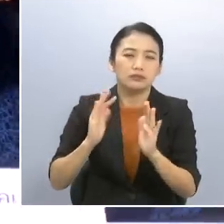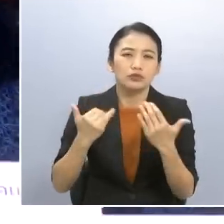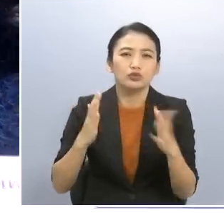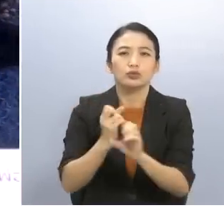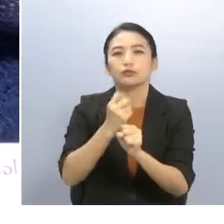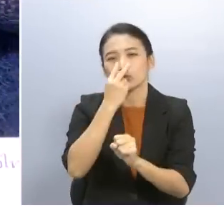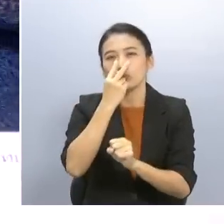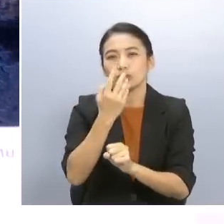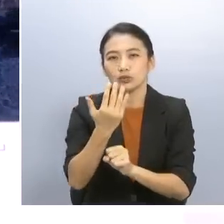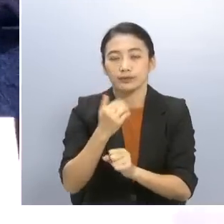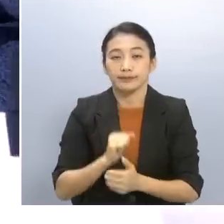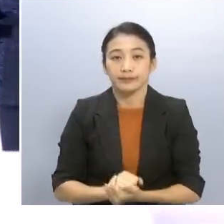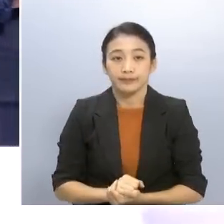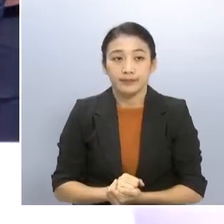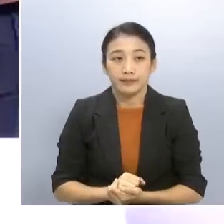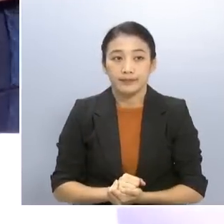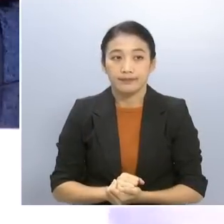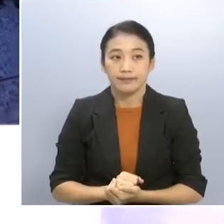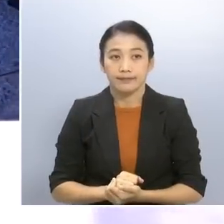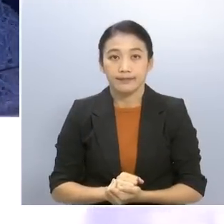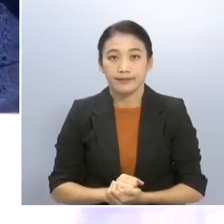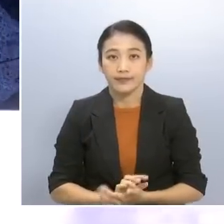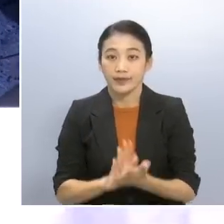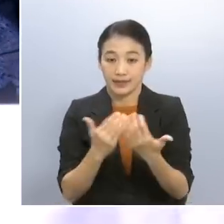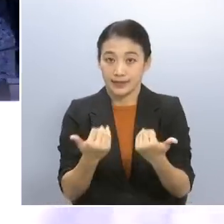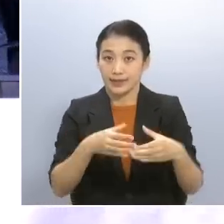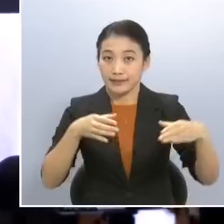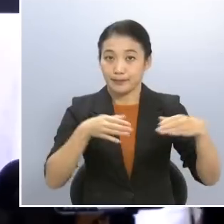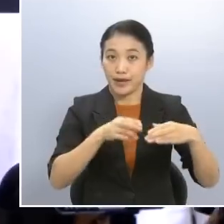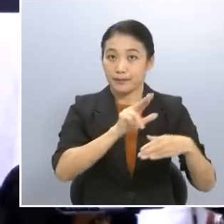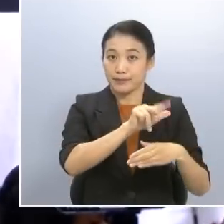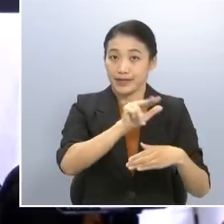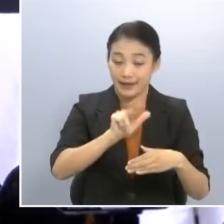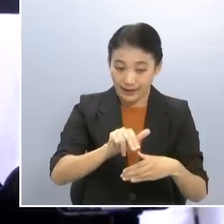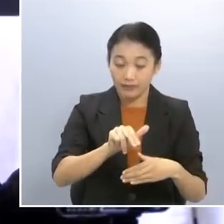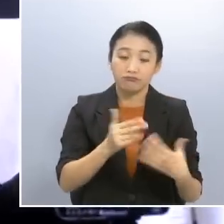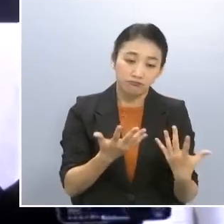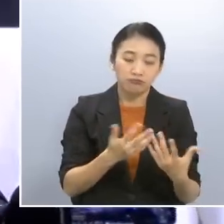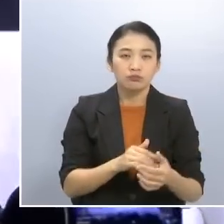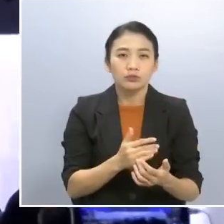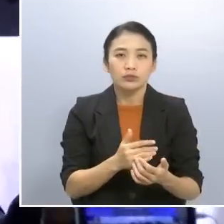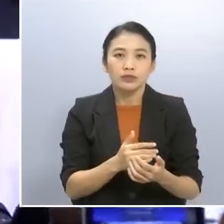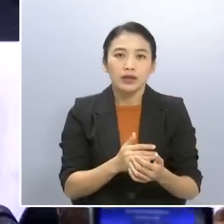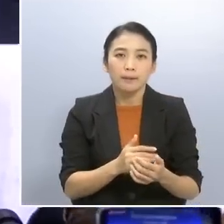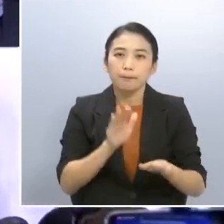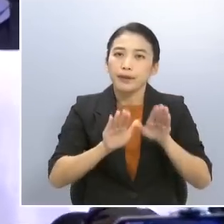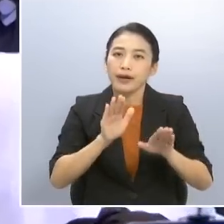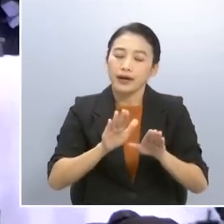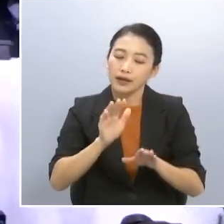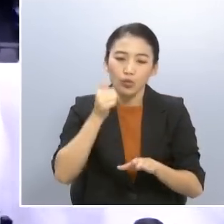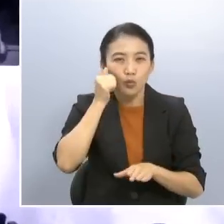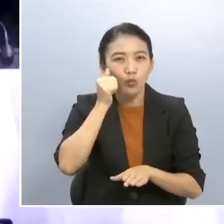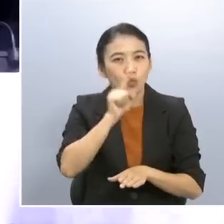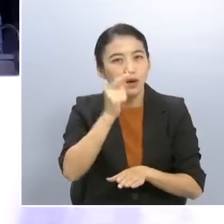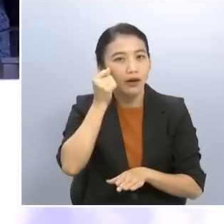ซึ่งประเด็นนี้เนี่ยนะฮะก็ทางฝั่งของเพื่อไทยเองเนี่ยนะครับก็มีความเคลื่อนไหวเมื่อประมาณสักวัน2วันก่อน